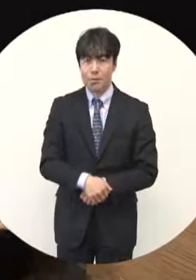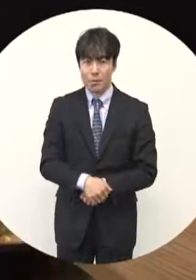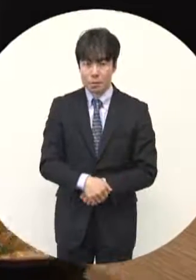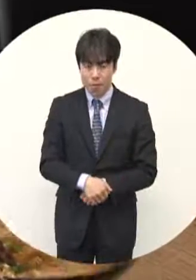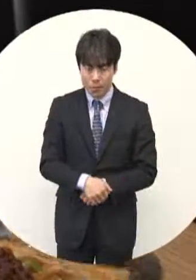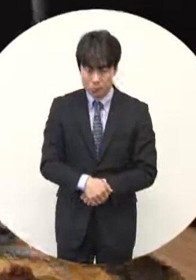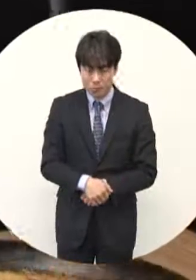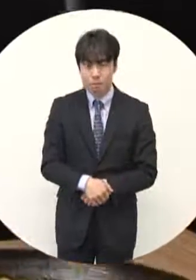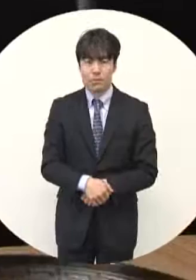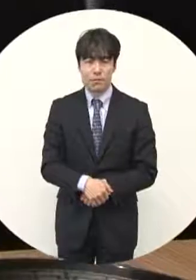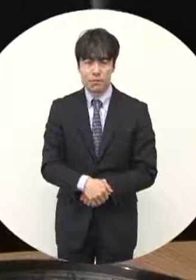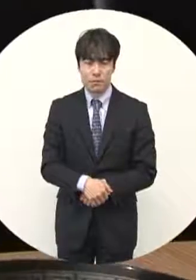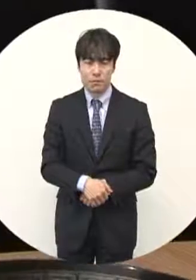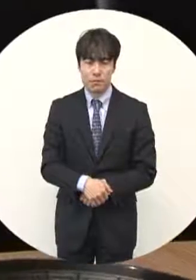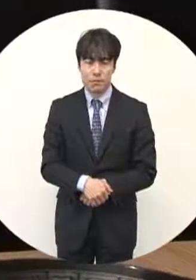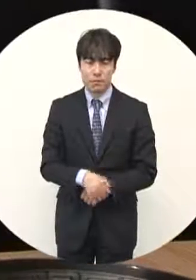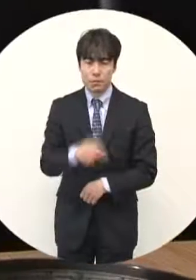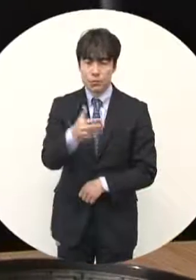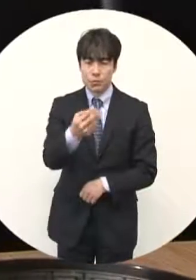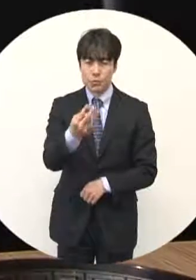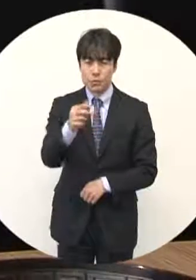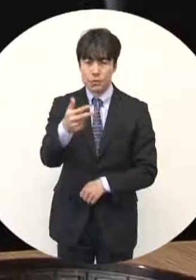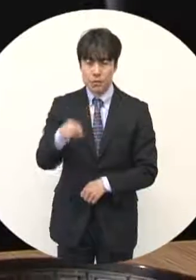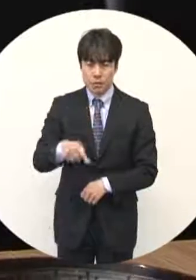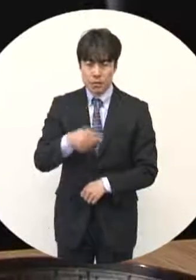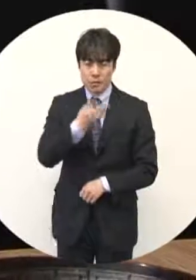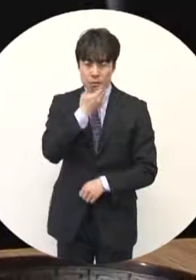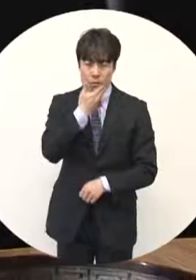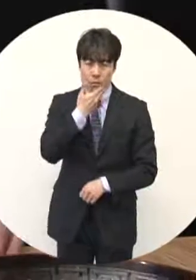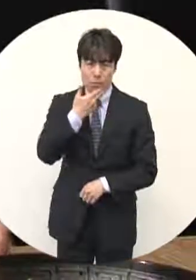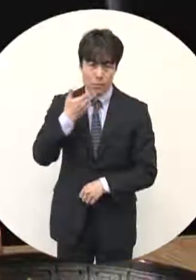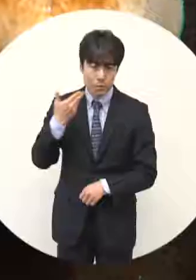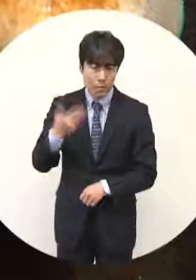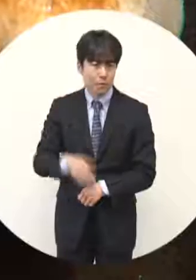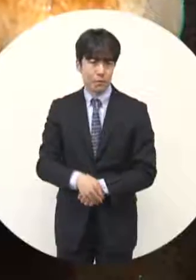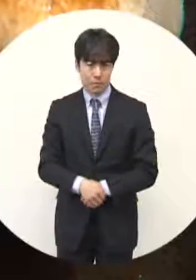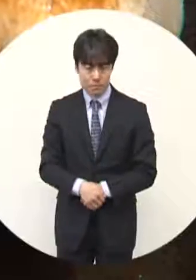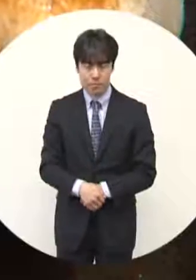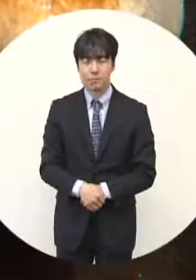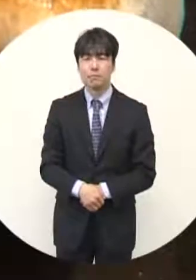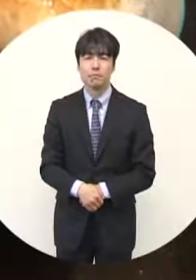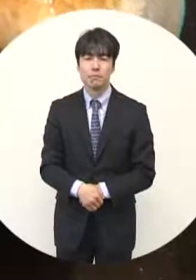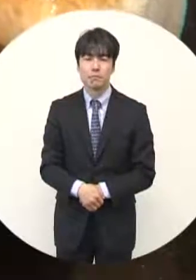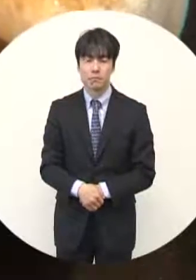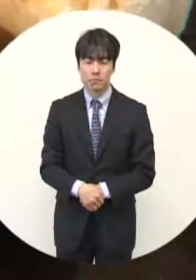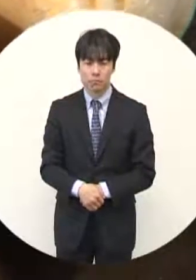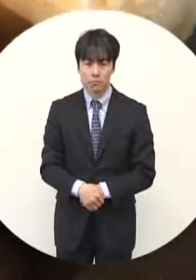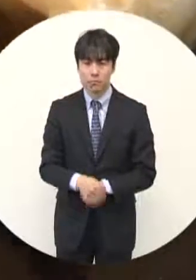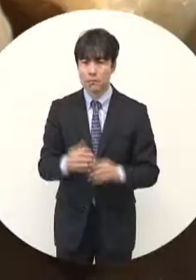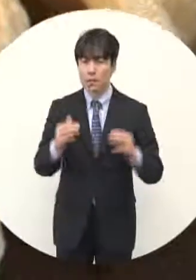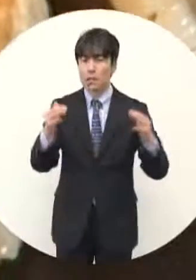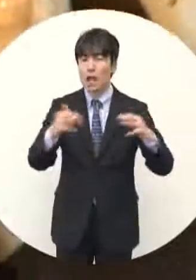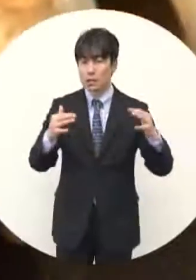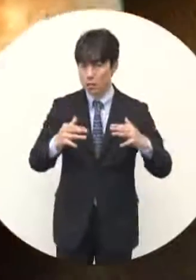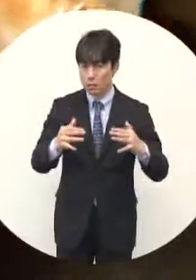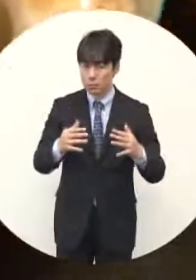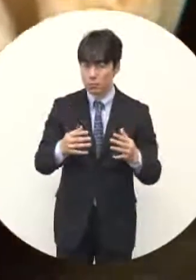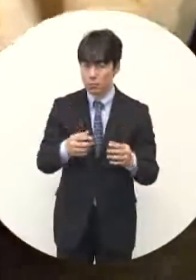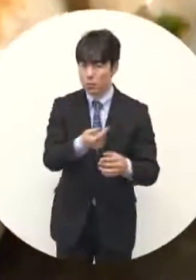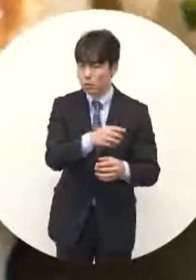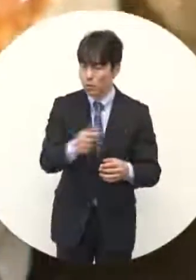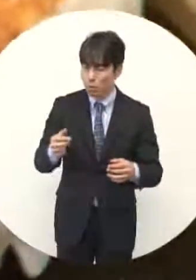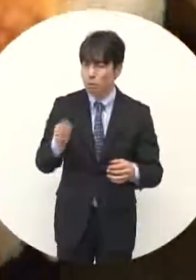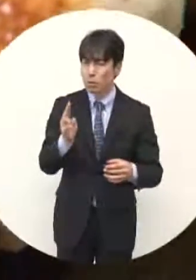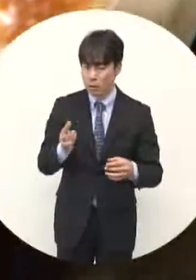もうジューシーで美味しいですね。こちらはお野菜も入って、